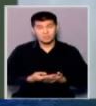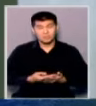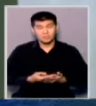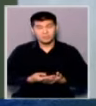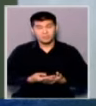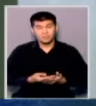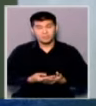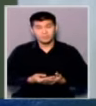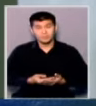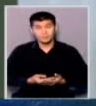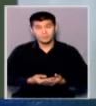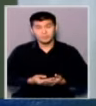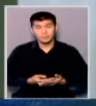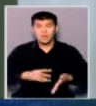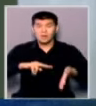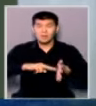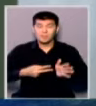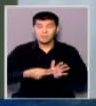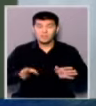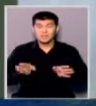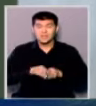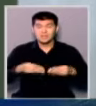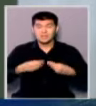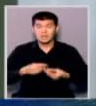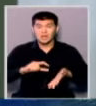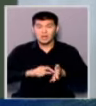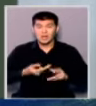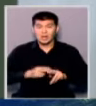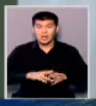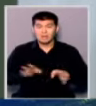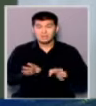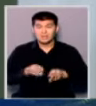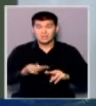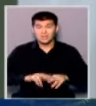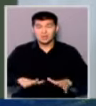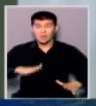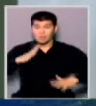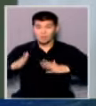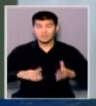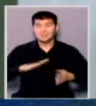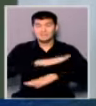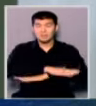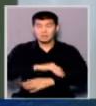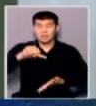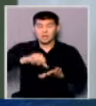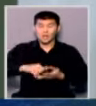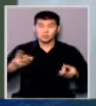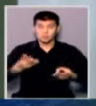мынау планирование семей кабинет бар, сол кабинетке барып босануға дайындалу сабақтарынан